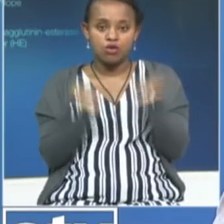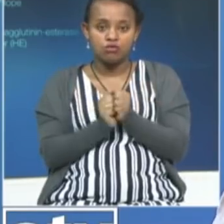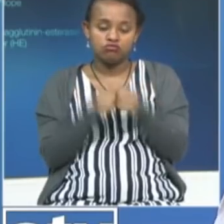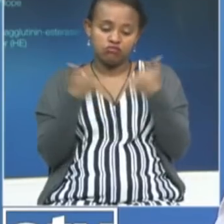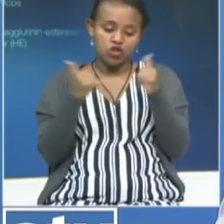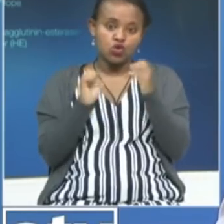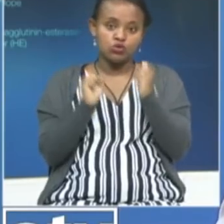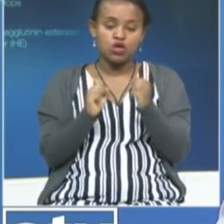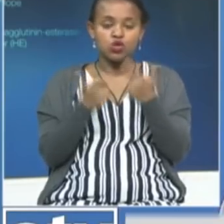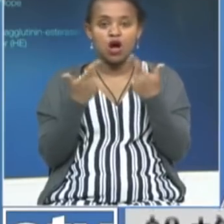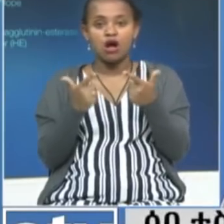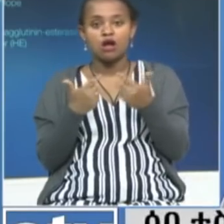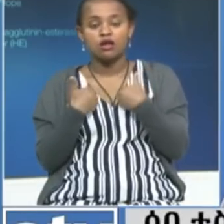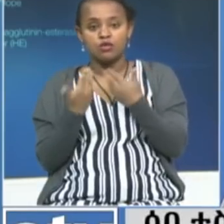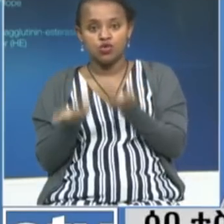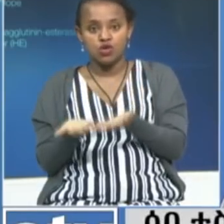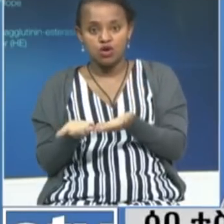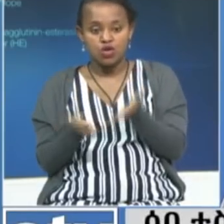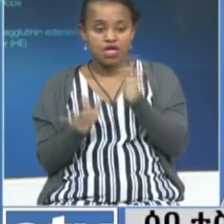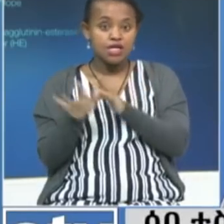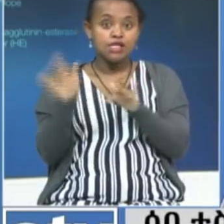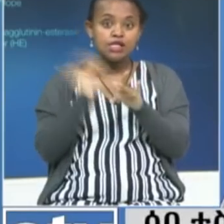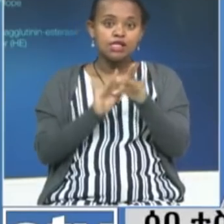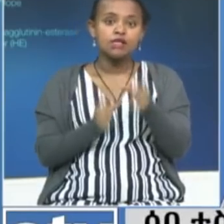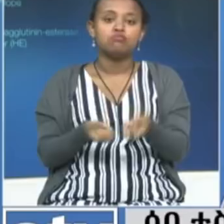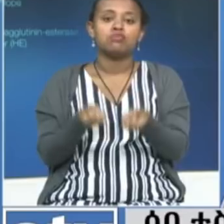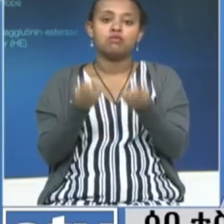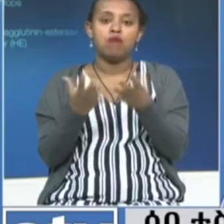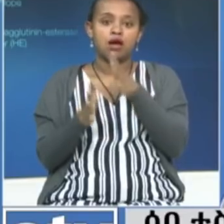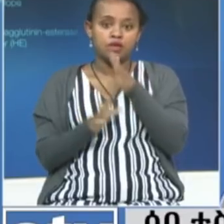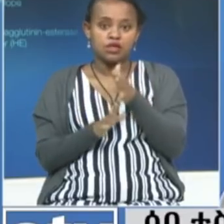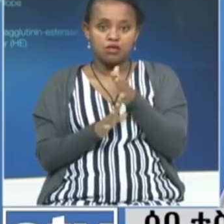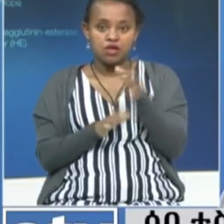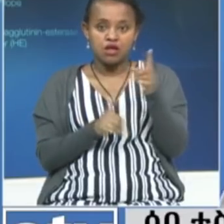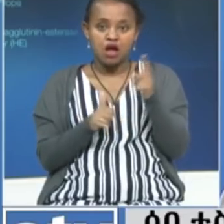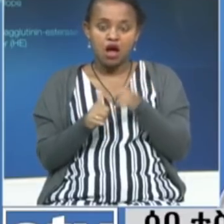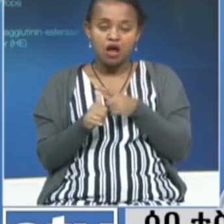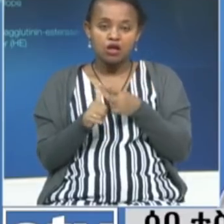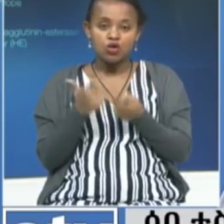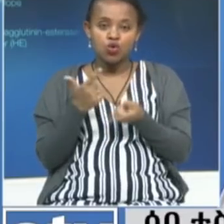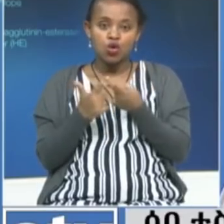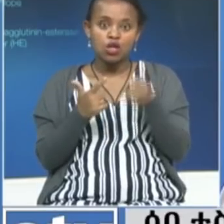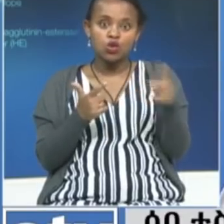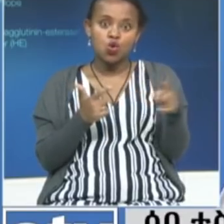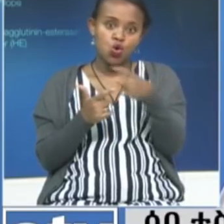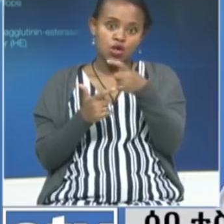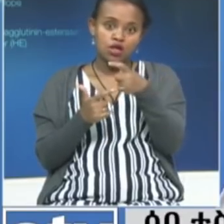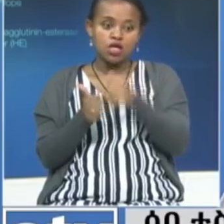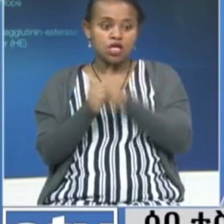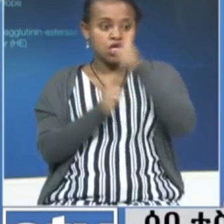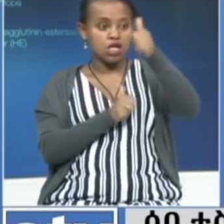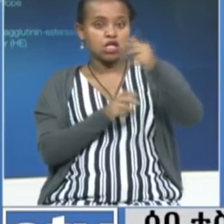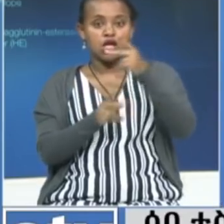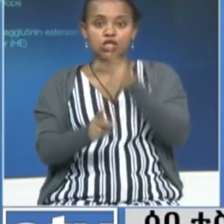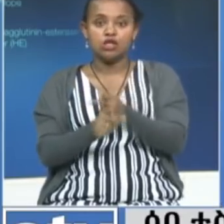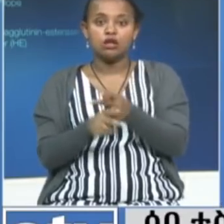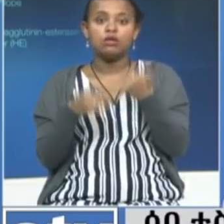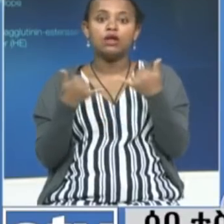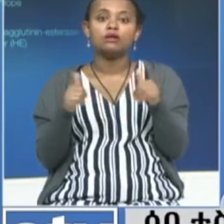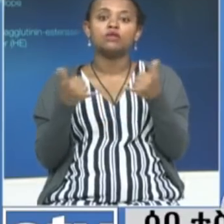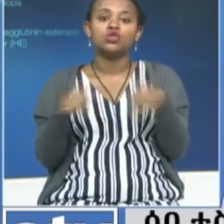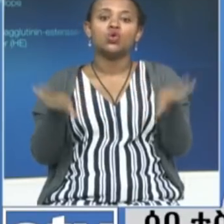መጫወት የምንችላቸው አጋጣሚዎች አሉ። ንክኪ በማይበዛበት ወይ አንድ ሁለት ሆነን ርቀታችን ጠብቀን